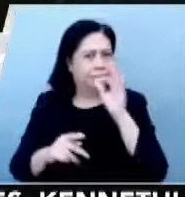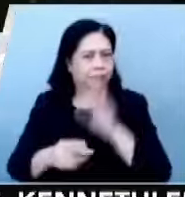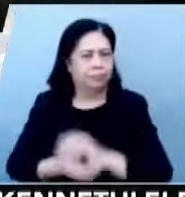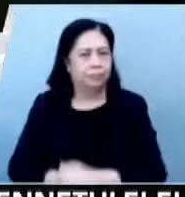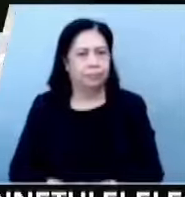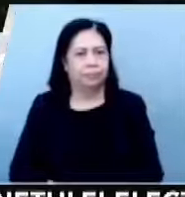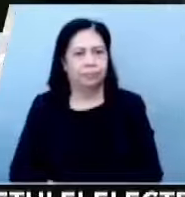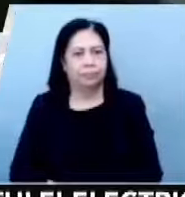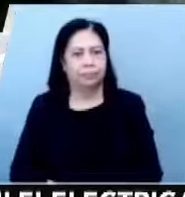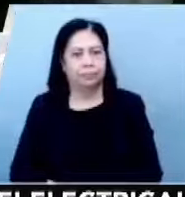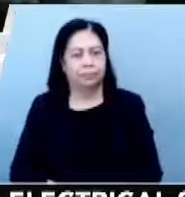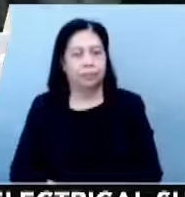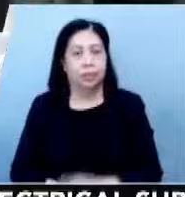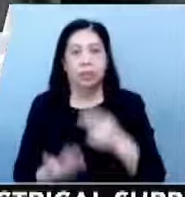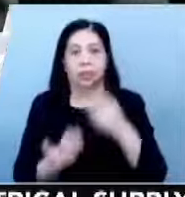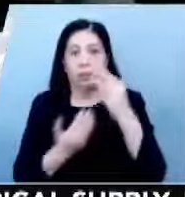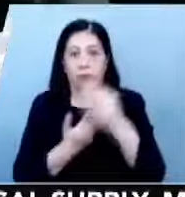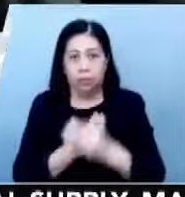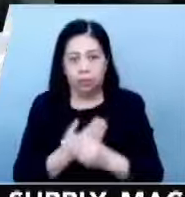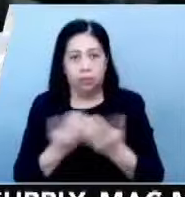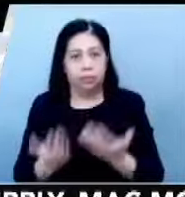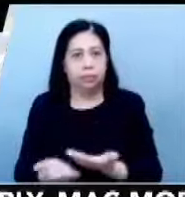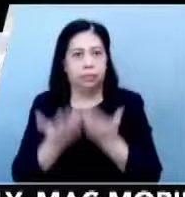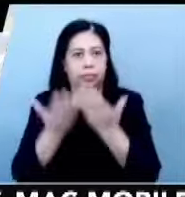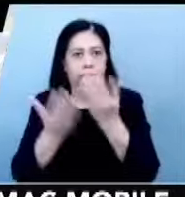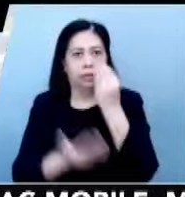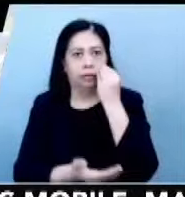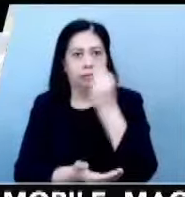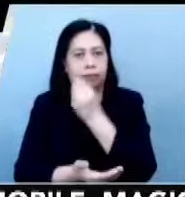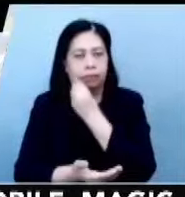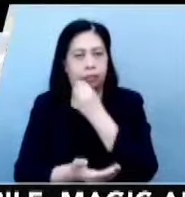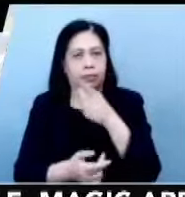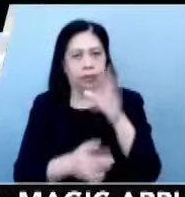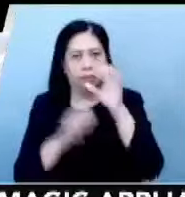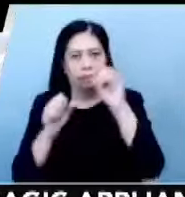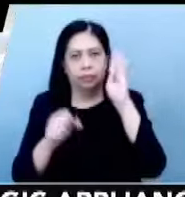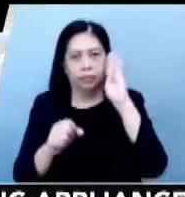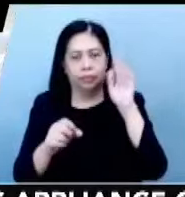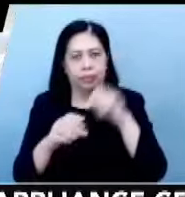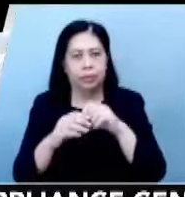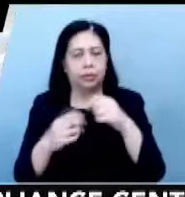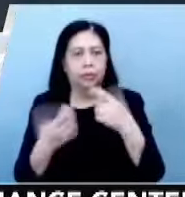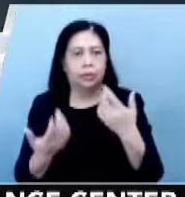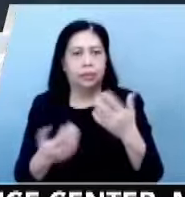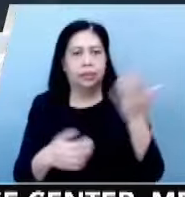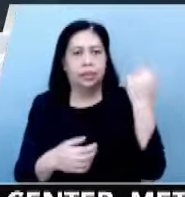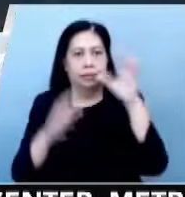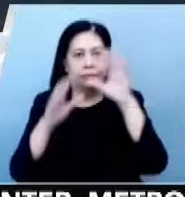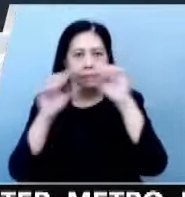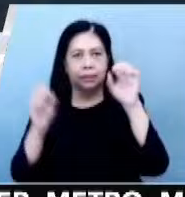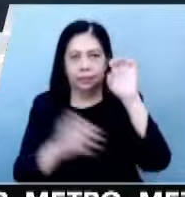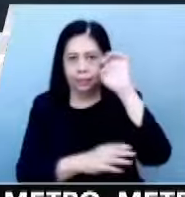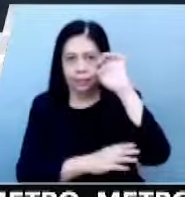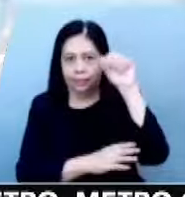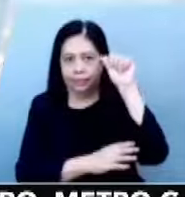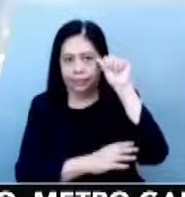Sa programa ay nag-alay din ng Bulaklak ang Pangulo sa bantayog ni General at dating Pangulong Emilio Aguinaldo.